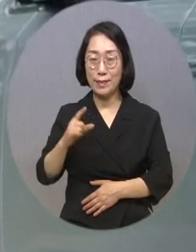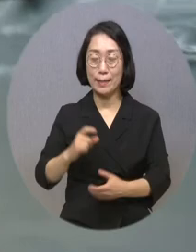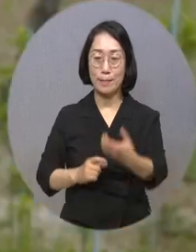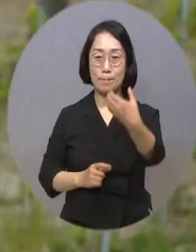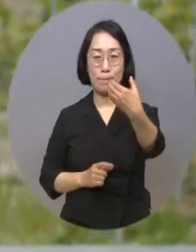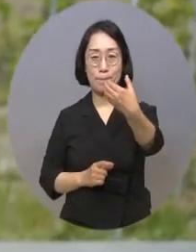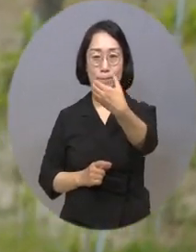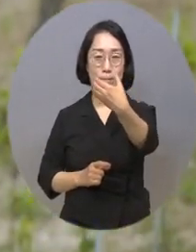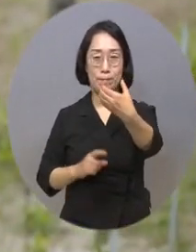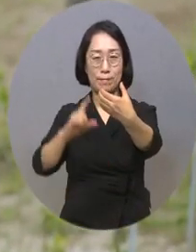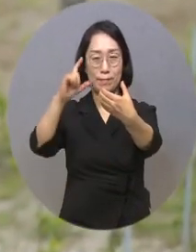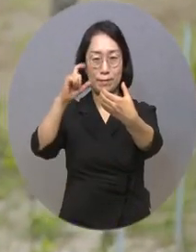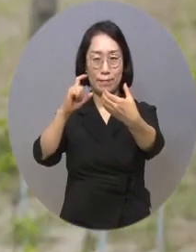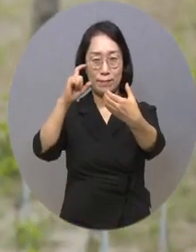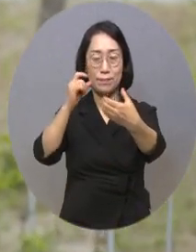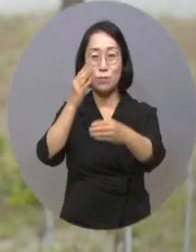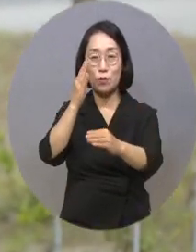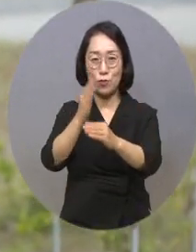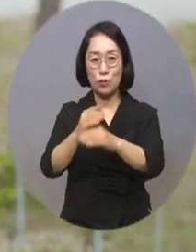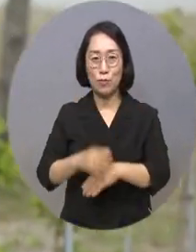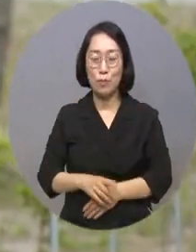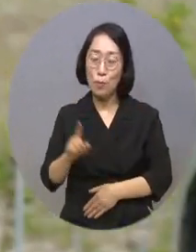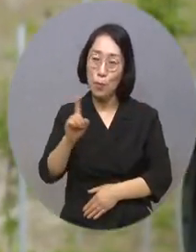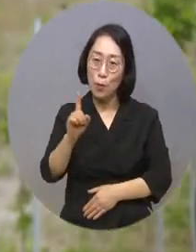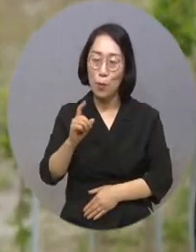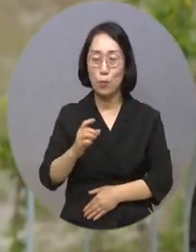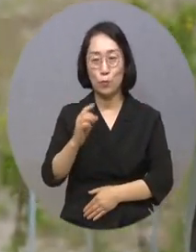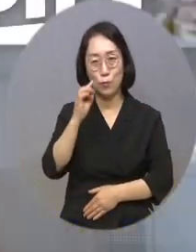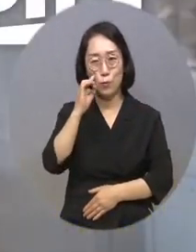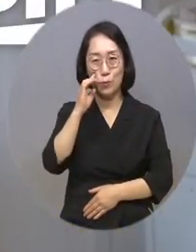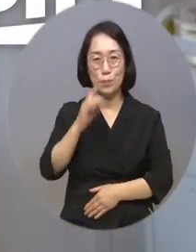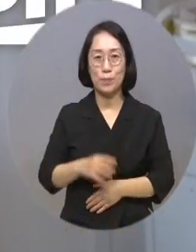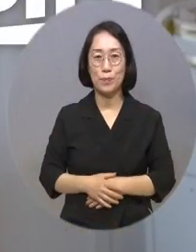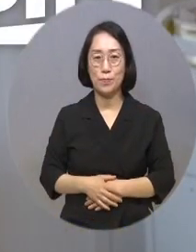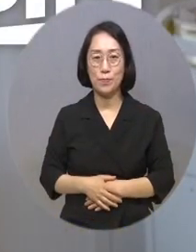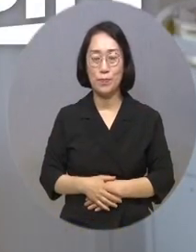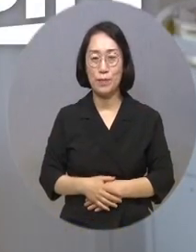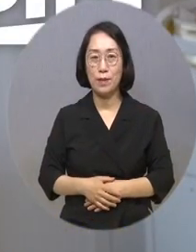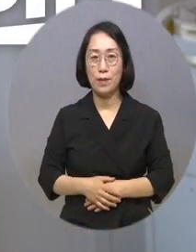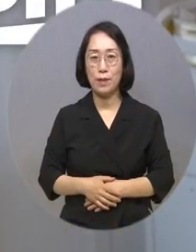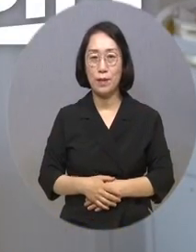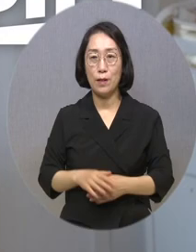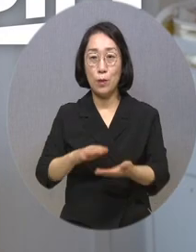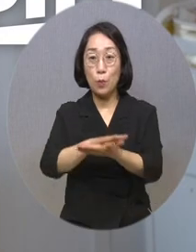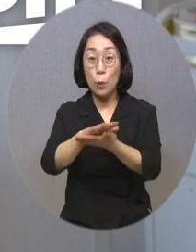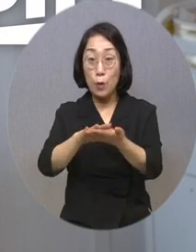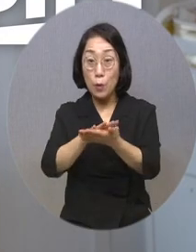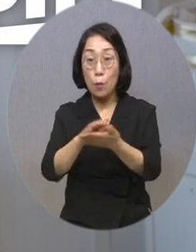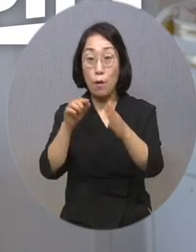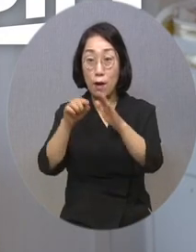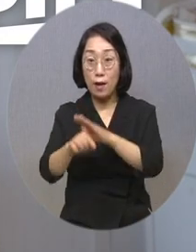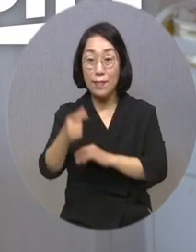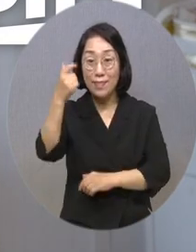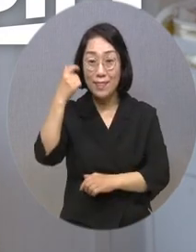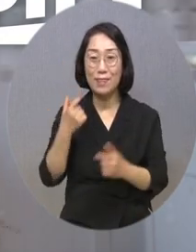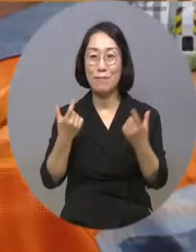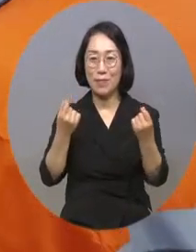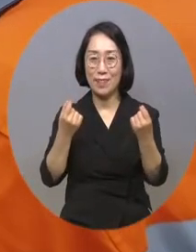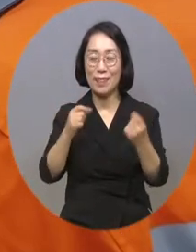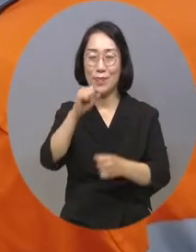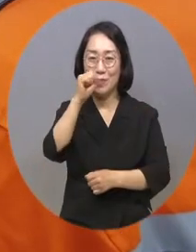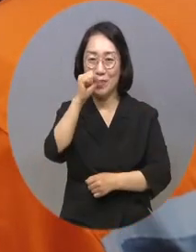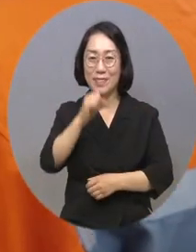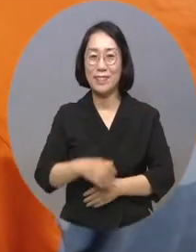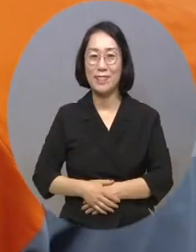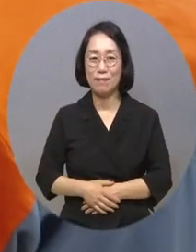보고 계십니다. 뭐라고 인사를 올릴까요? 오늘 해시태그가 어떻게 될지 좀 궁금하긴 합니다. 그 놀이공원 온 약간 그런 기분이랄까? 좋았어요.